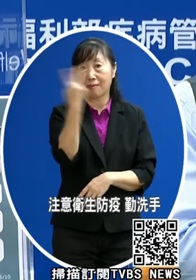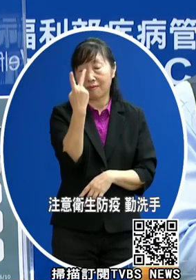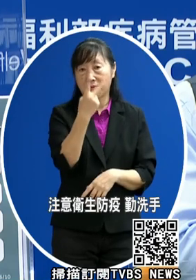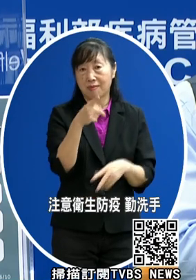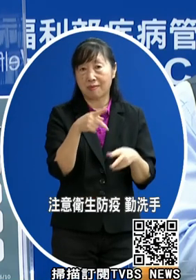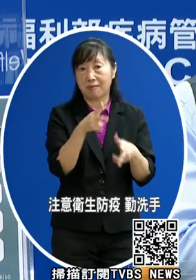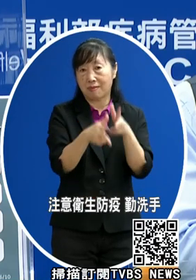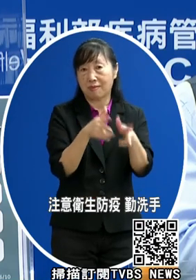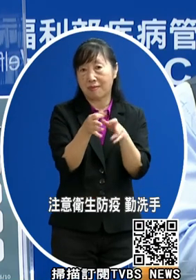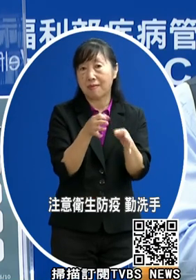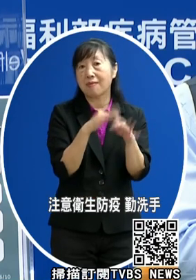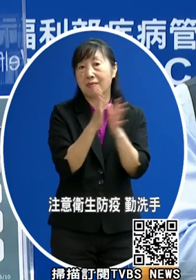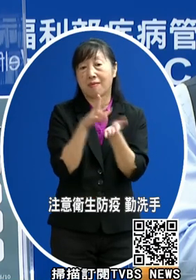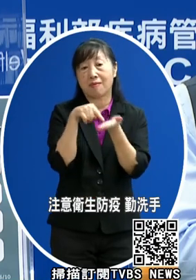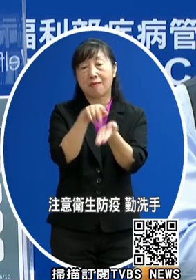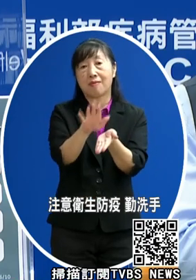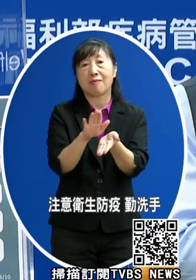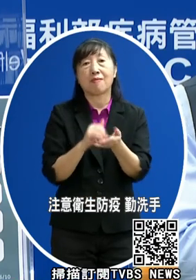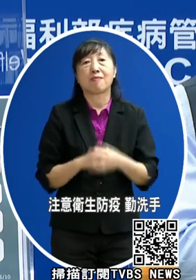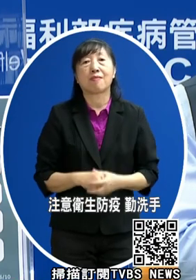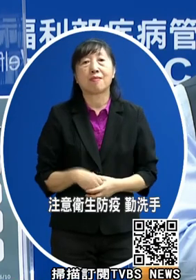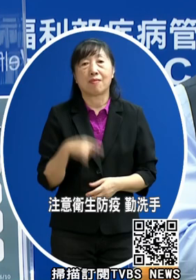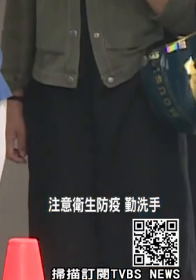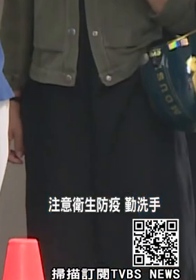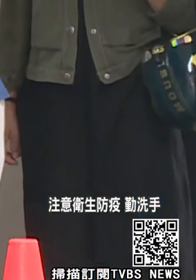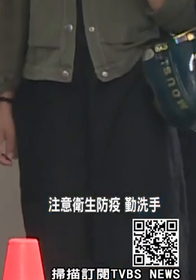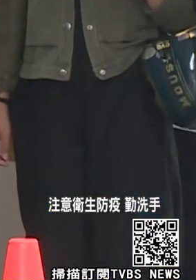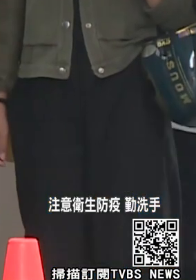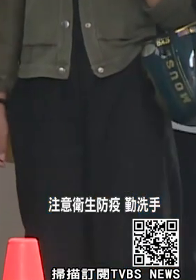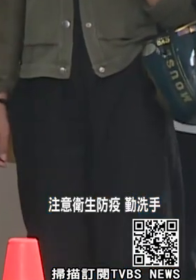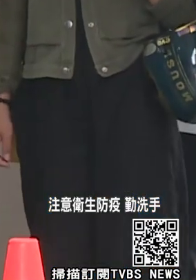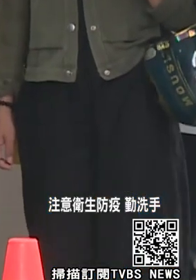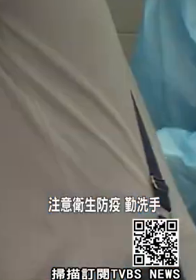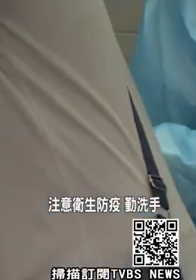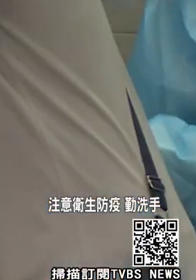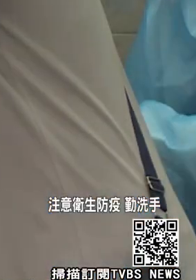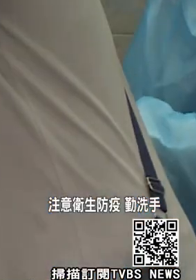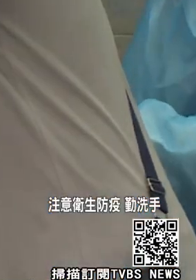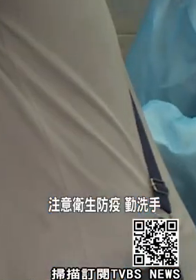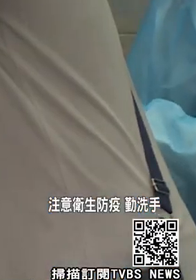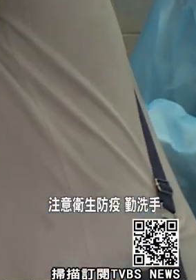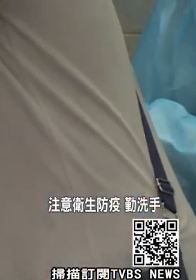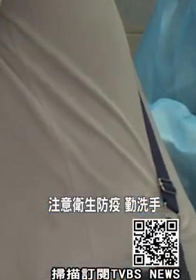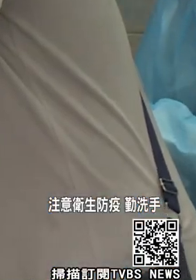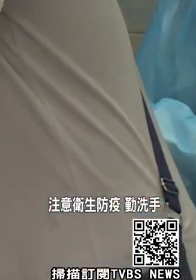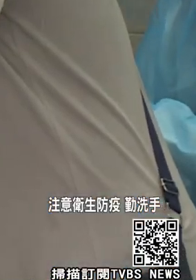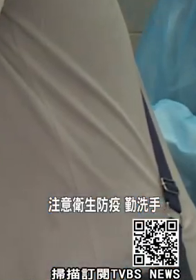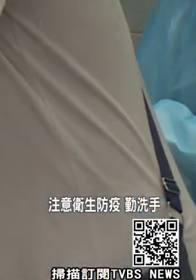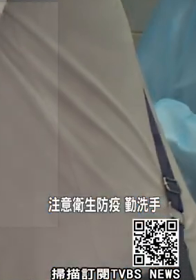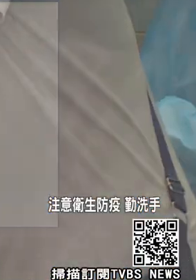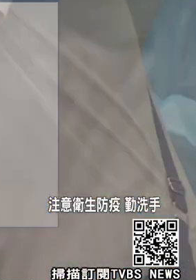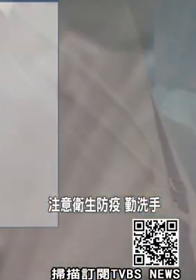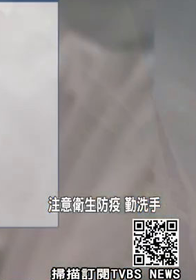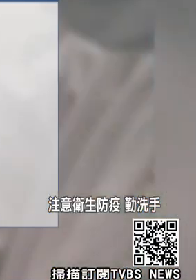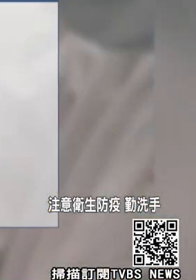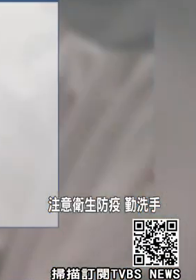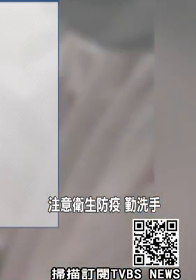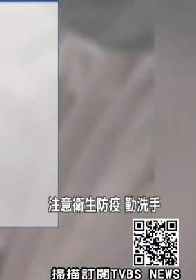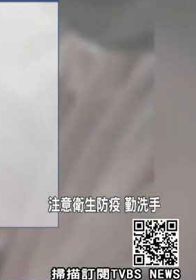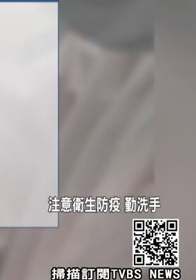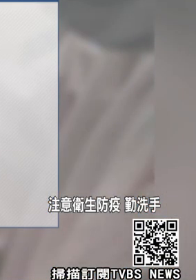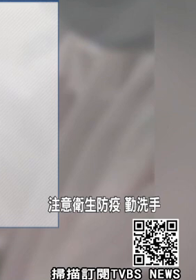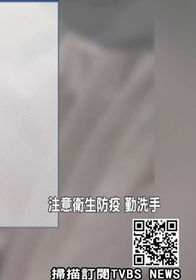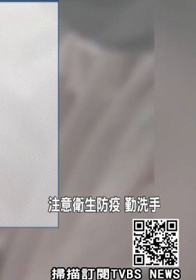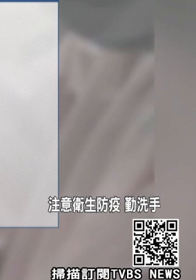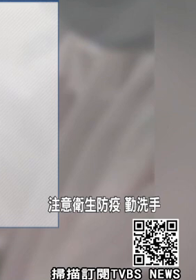商来提出相关申请，那我们会尽速的审。 引进审查要用最快速度，除了现在已有的社区筛检站，企